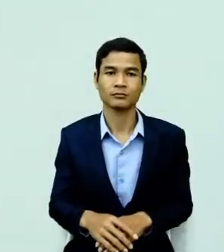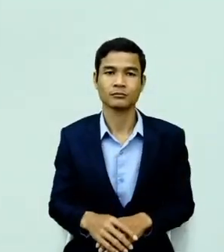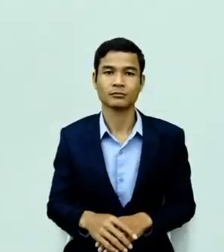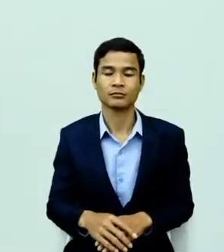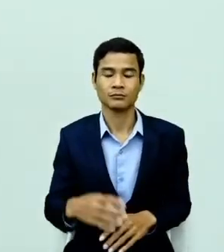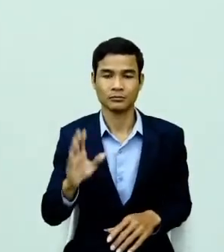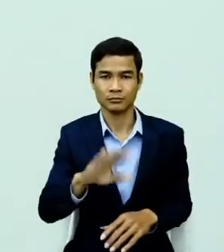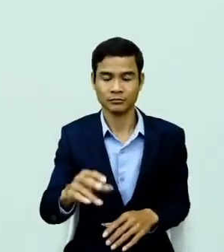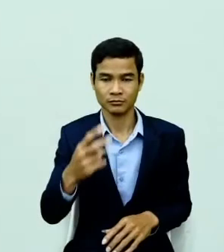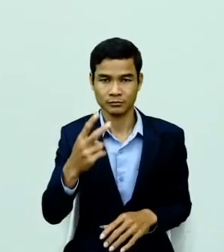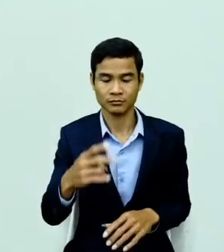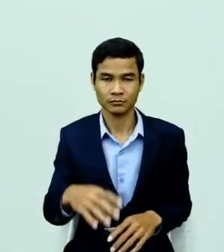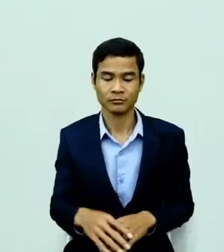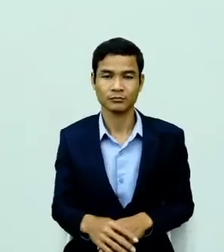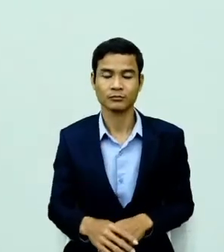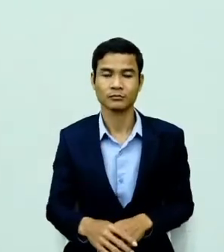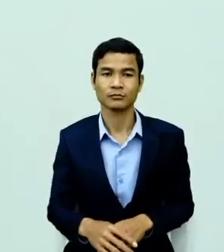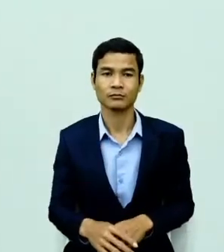ចាកូន